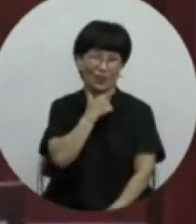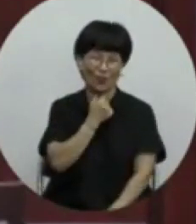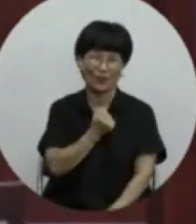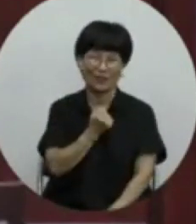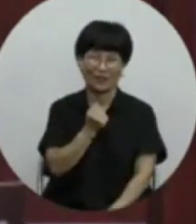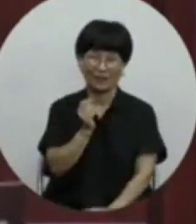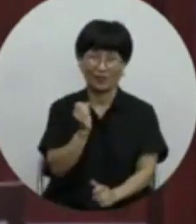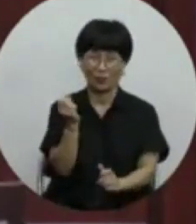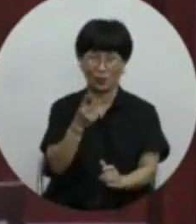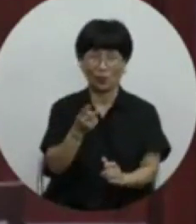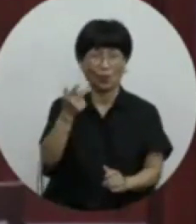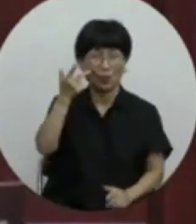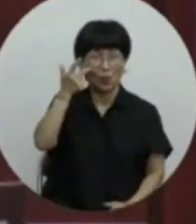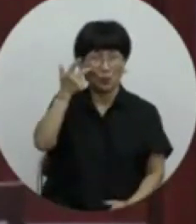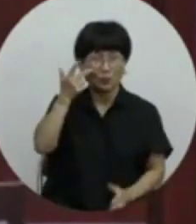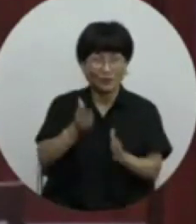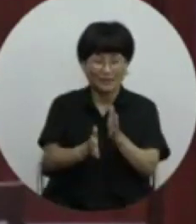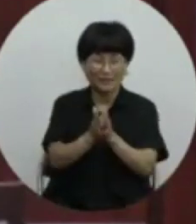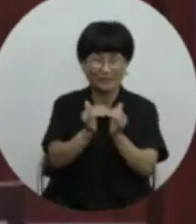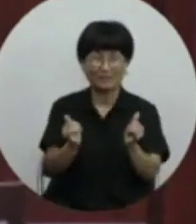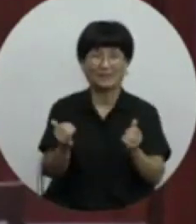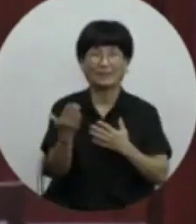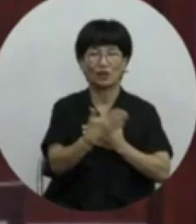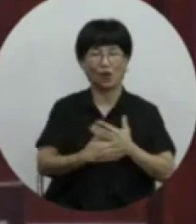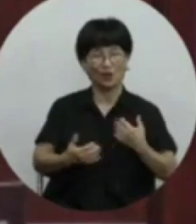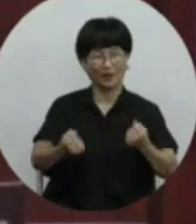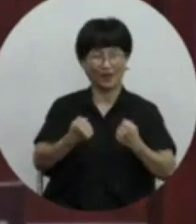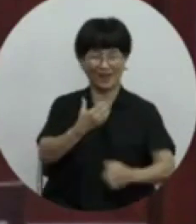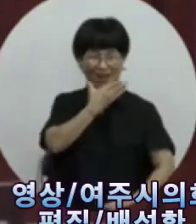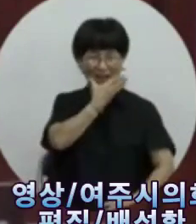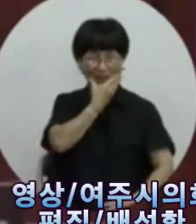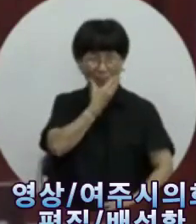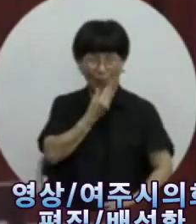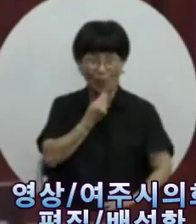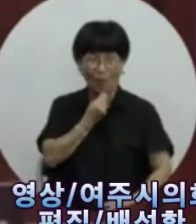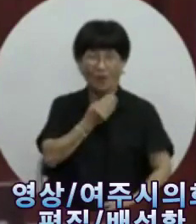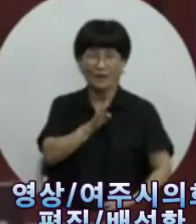아울러 여주시민 모두의 건강과 행복을